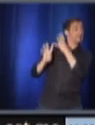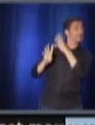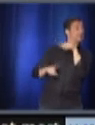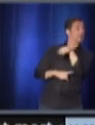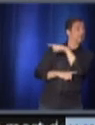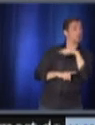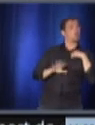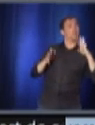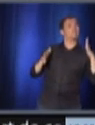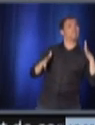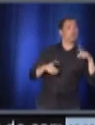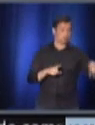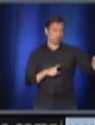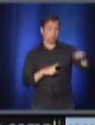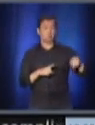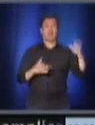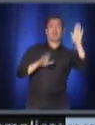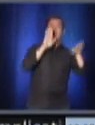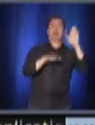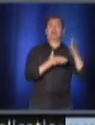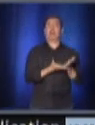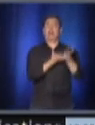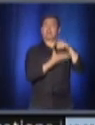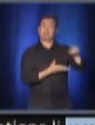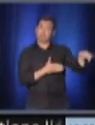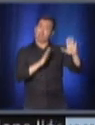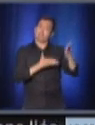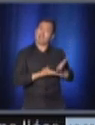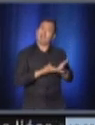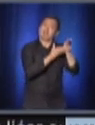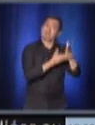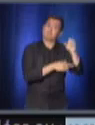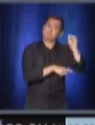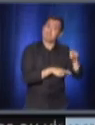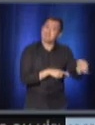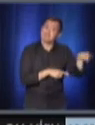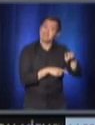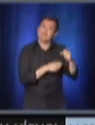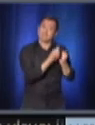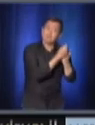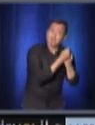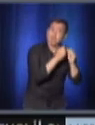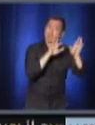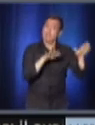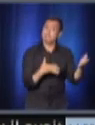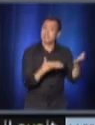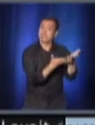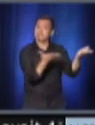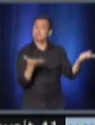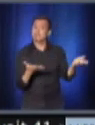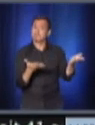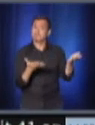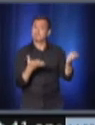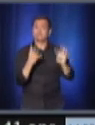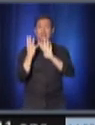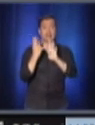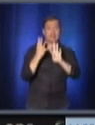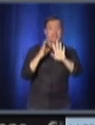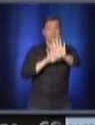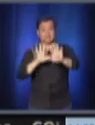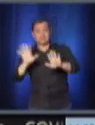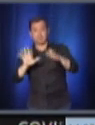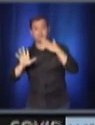qu'il y a des choses qui peuvent être faites, justement, pour aider les tenanciers à garder les troupes dans le bon chemin? Par exemple,